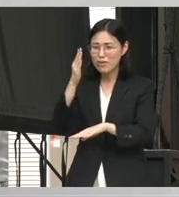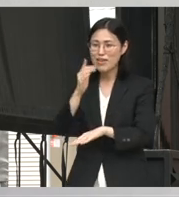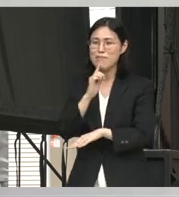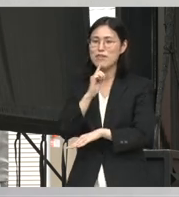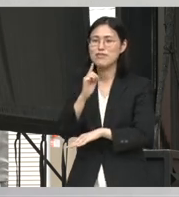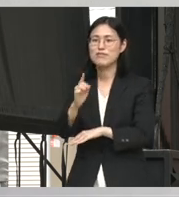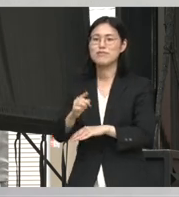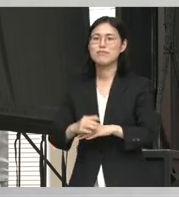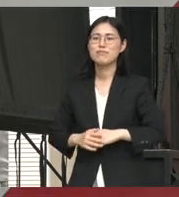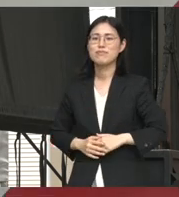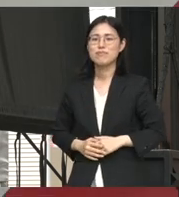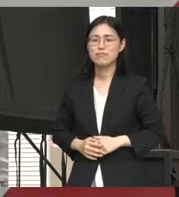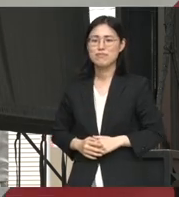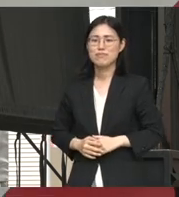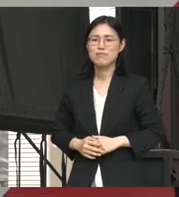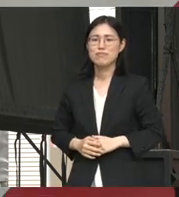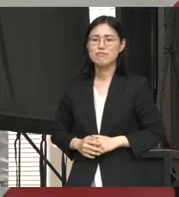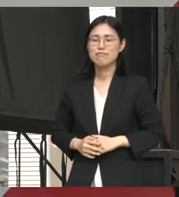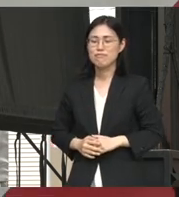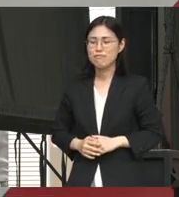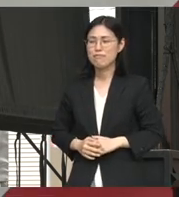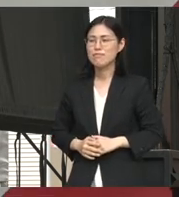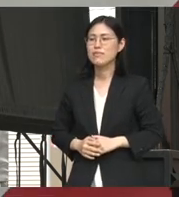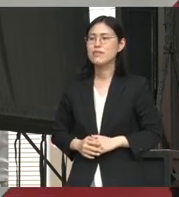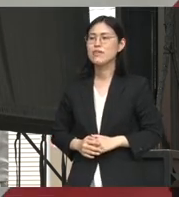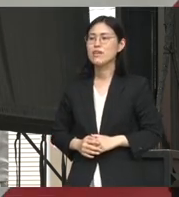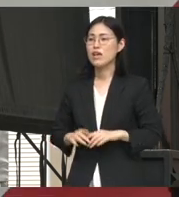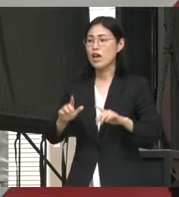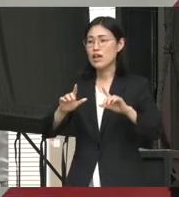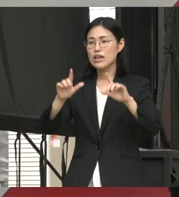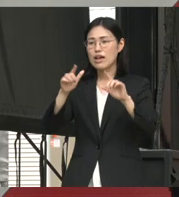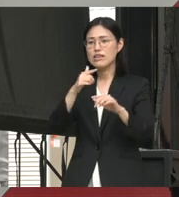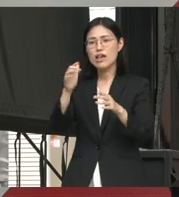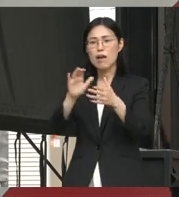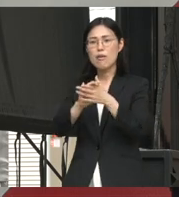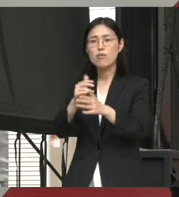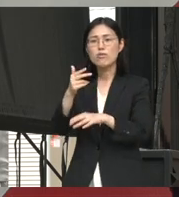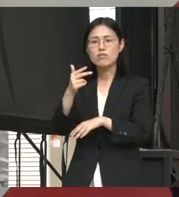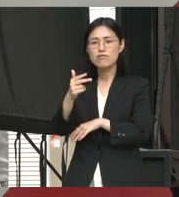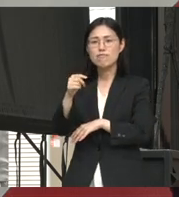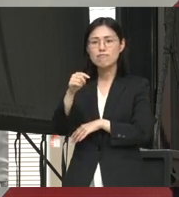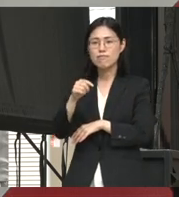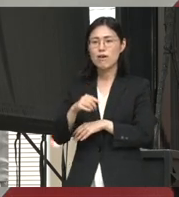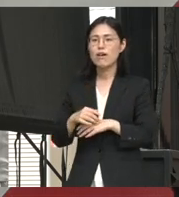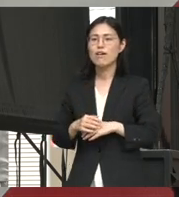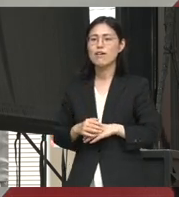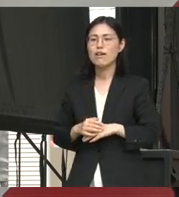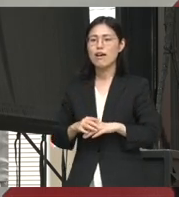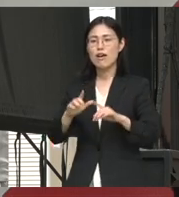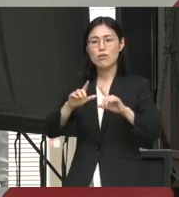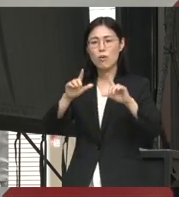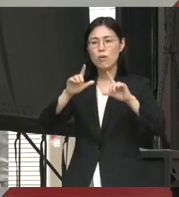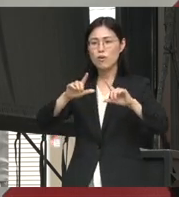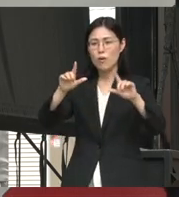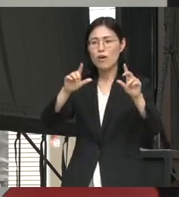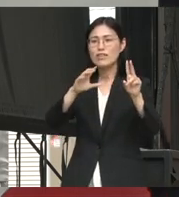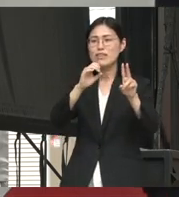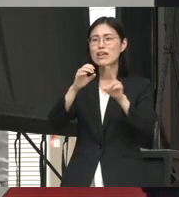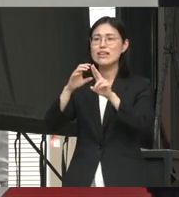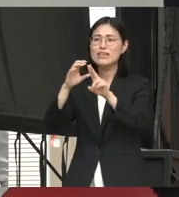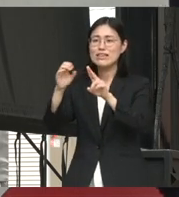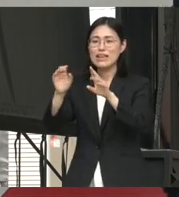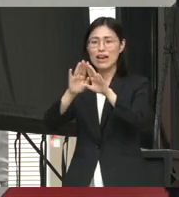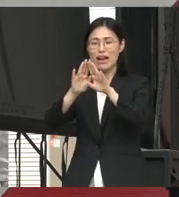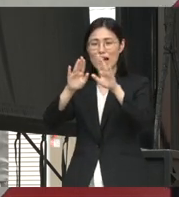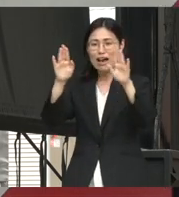。さて東大和市では東京2020大会の開催にあたり